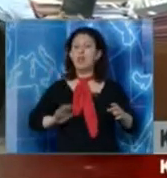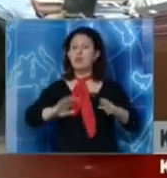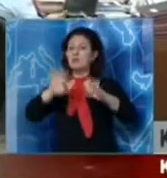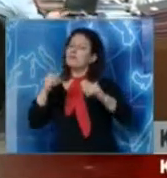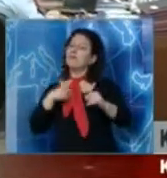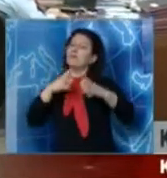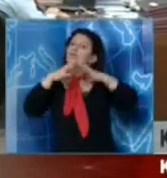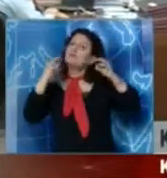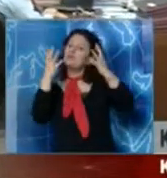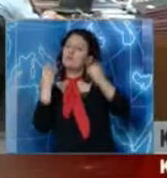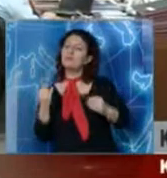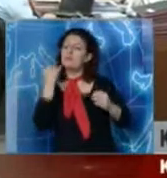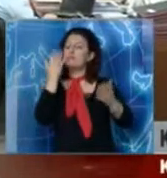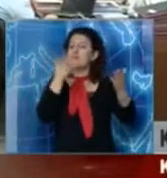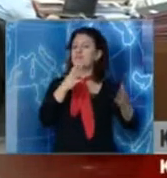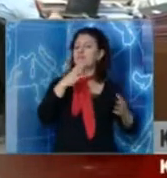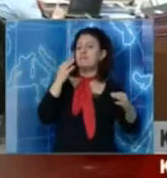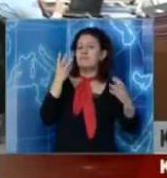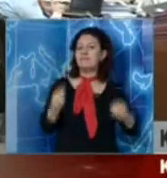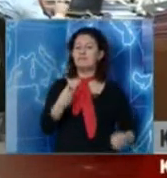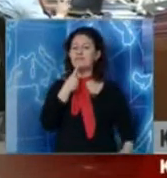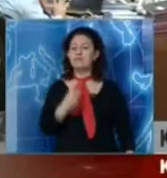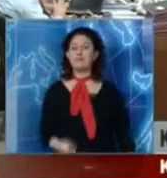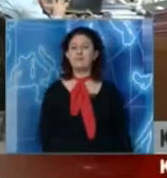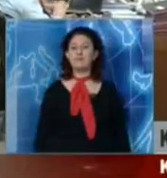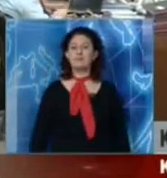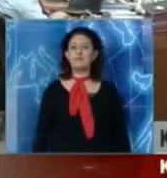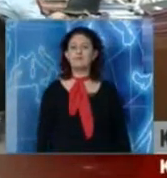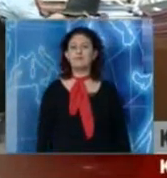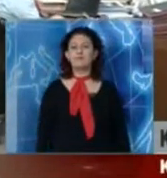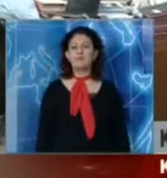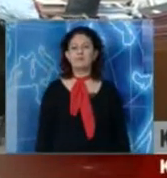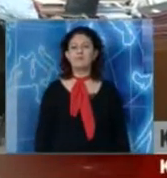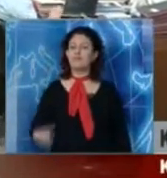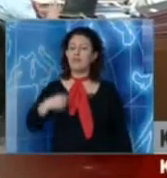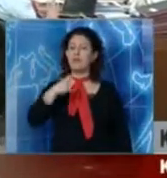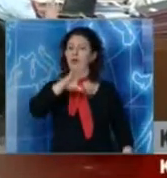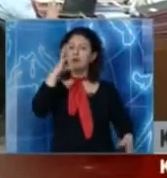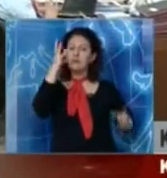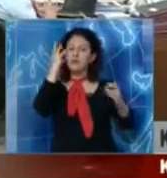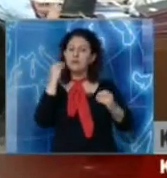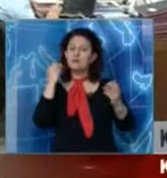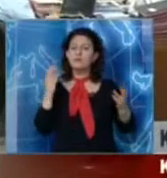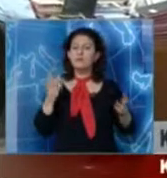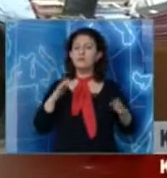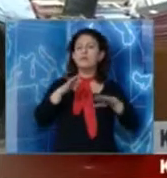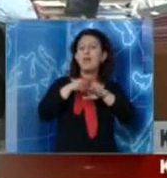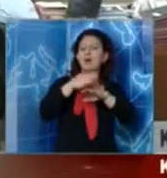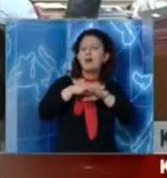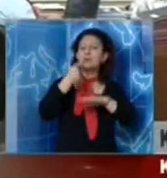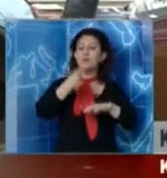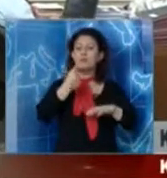büyük mutluluk duyduklarını ifade etti. Ben dediğim herkesi anlıyor mu? Anlıyorsunuz değil mi? Yavaş